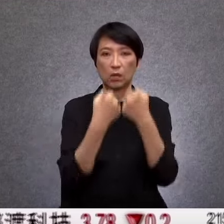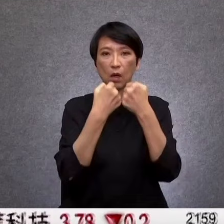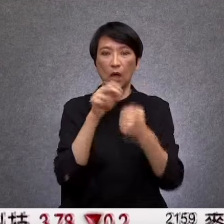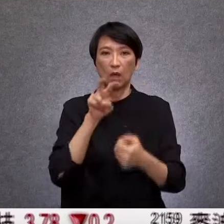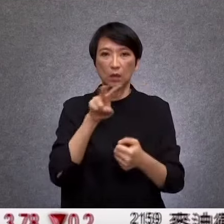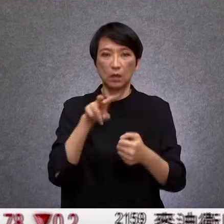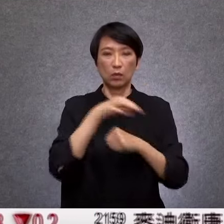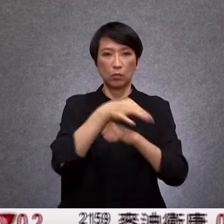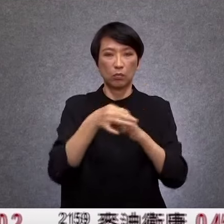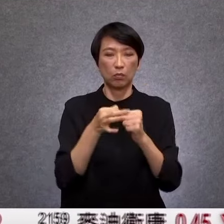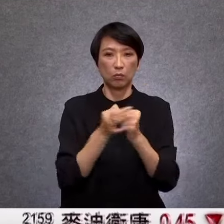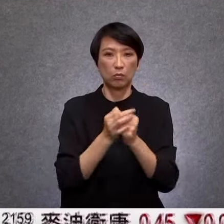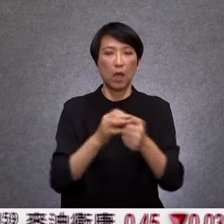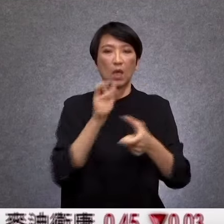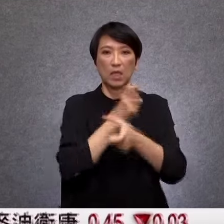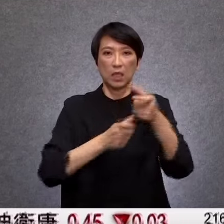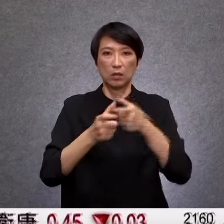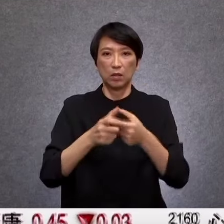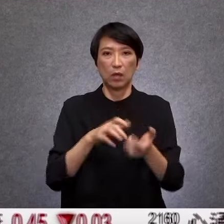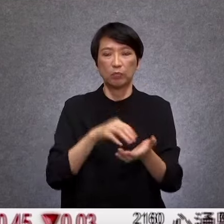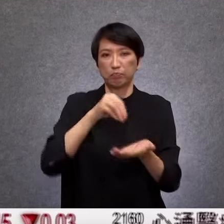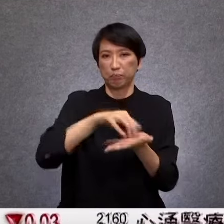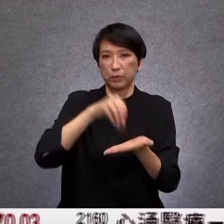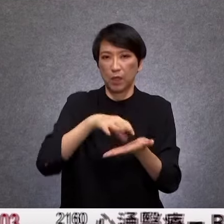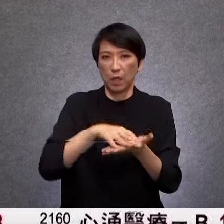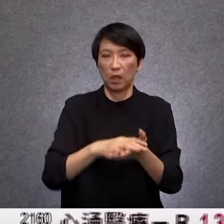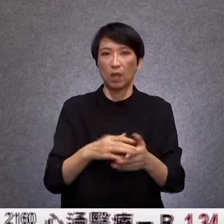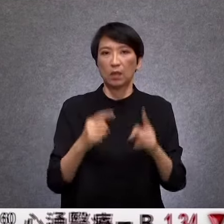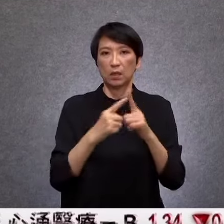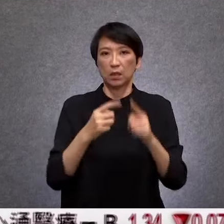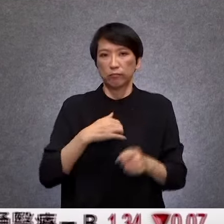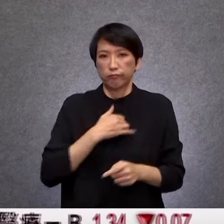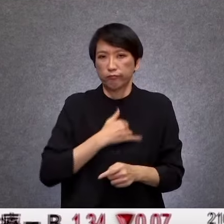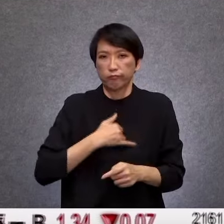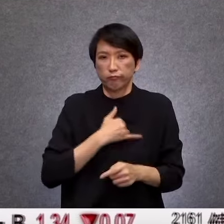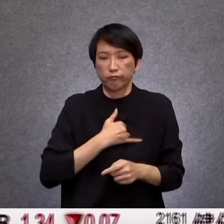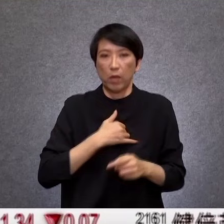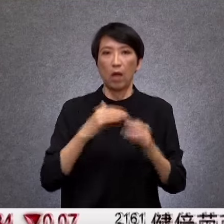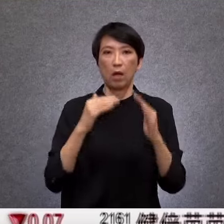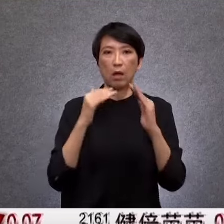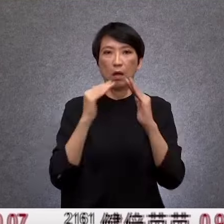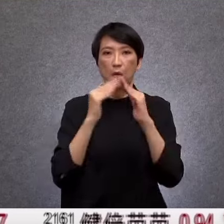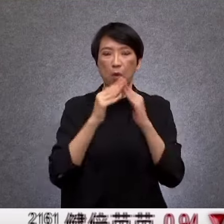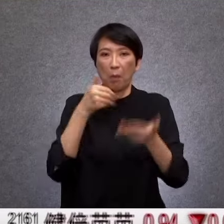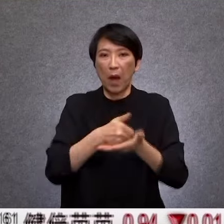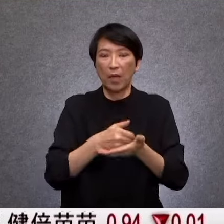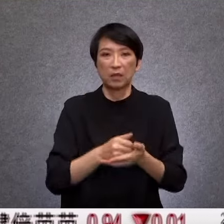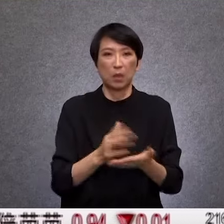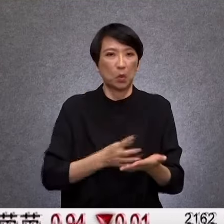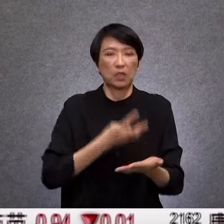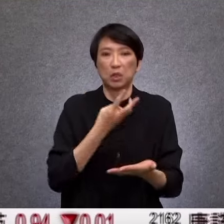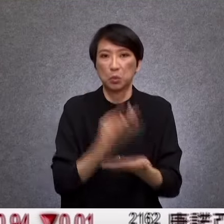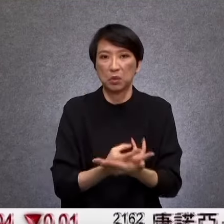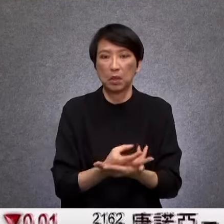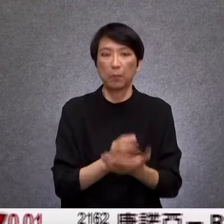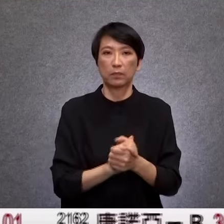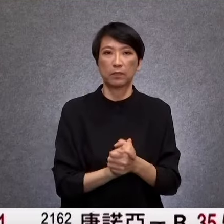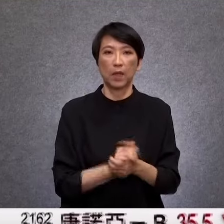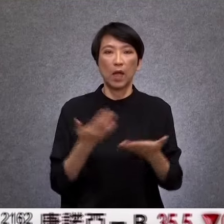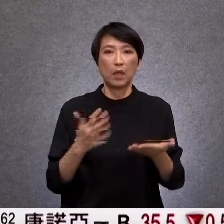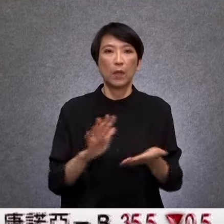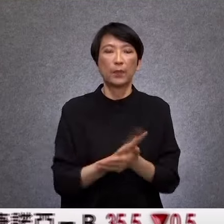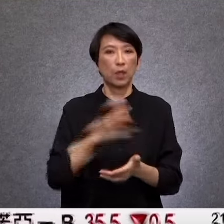個地緣政治令到經濟咧，大家睇得有好多不確定性嘅時候，當然啲人就猶豫嘅，喺買樓嘅時候都小